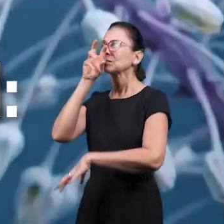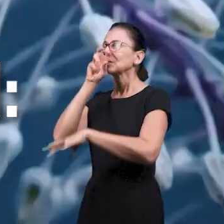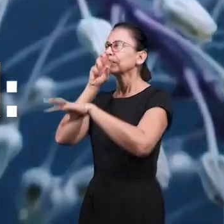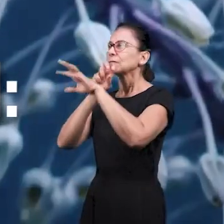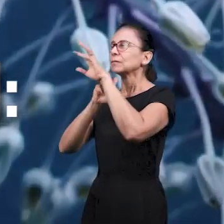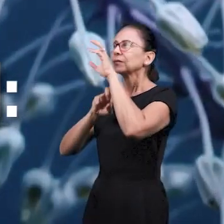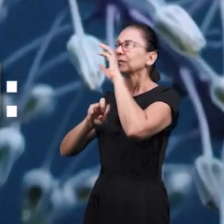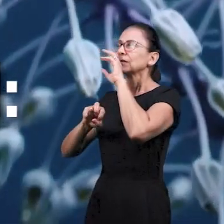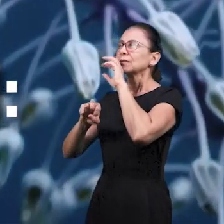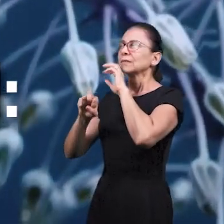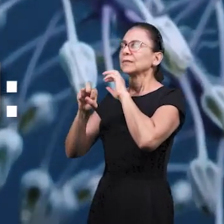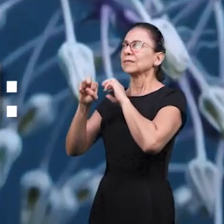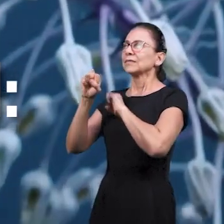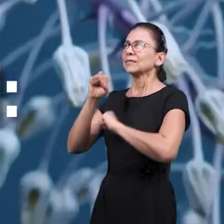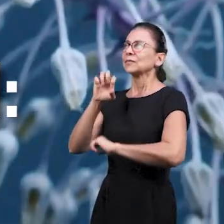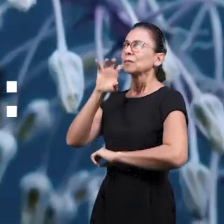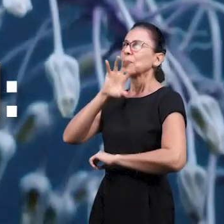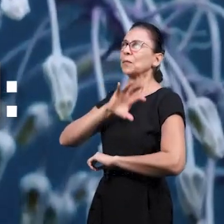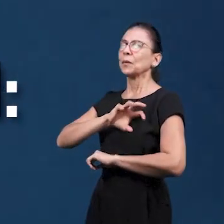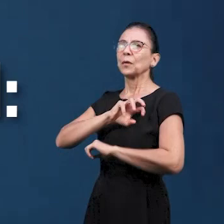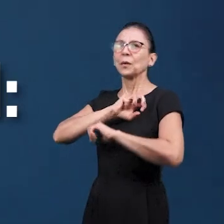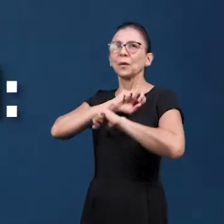Аромат Твой изливается.